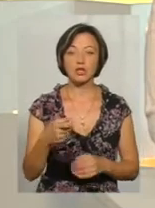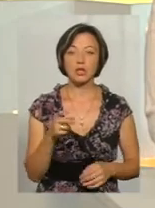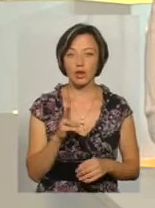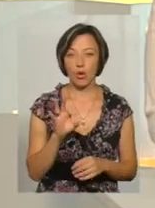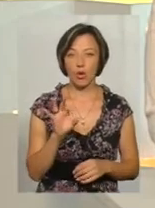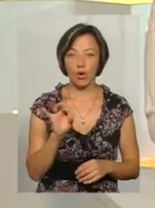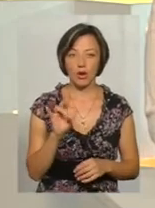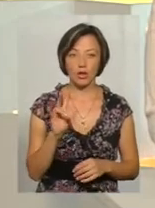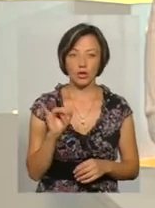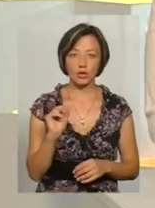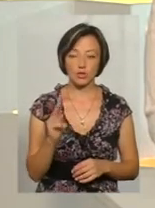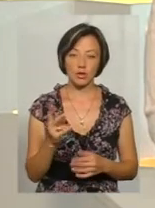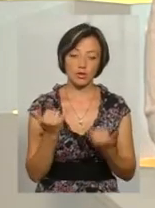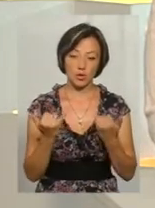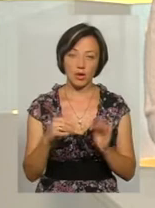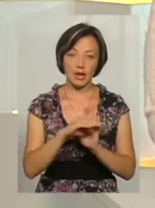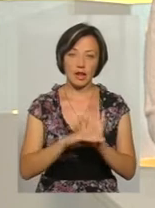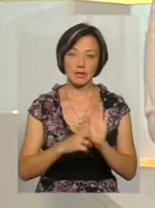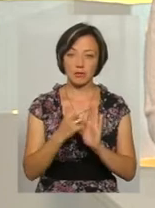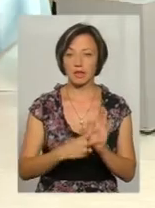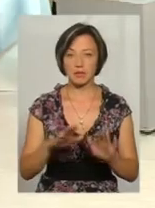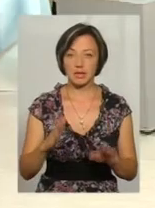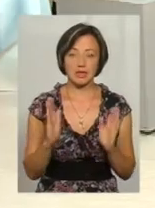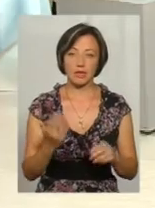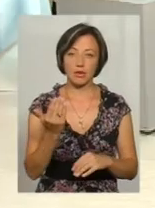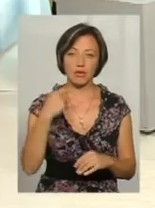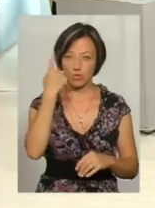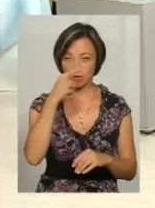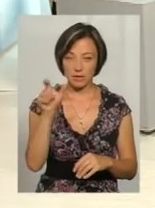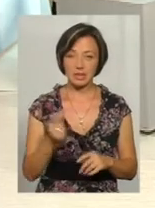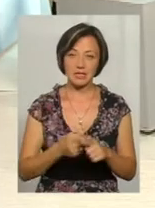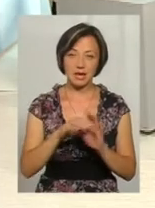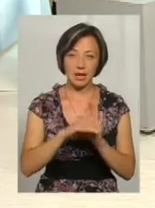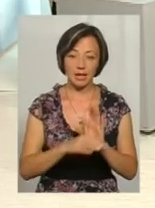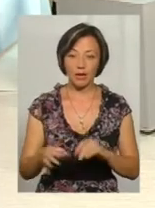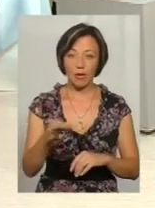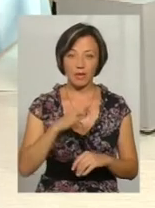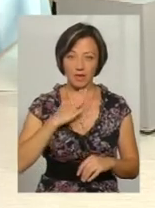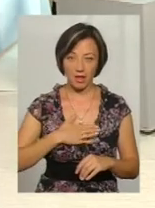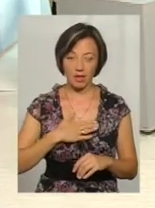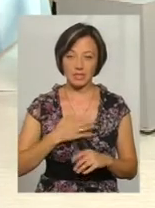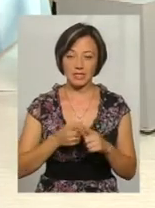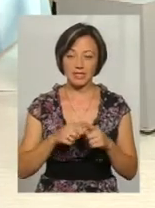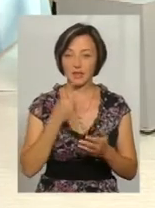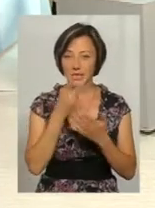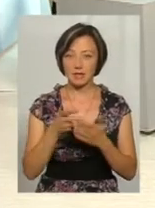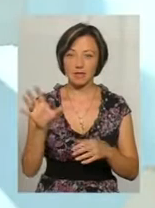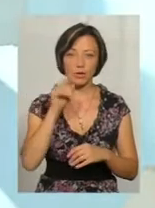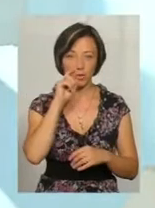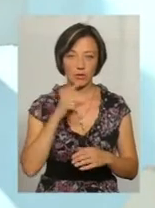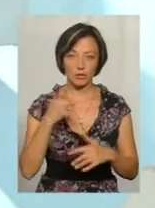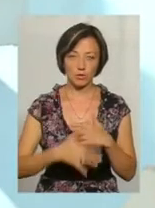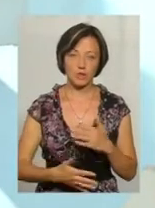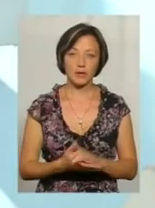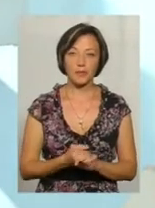ми сьогодні маємо 17-й рейтинг Куйнічука, але це ж не тільки рейтинг Куйнічука. Це рейтинг області, це наш рейтинг, бо на це все дивиться вся Україна, ви